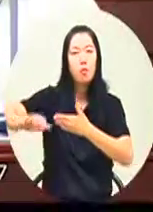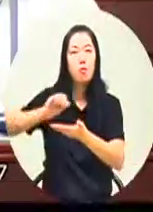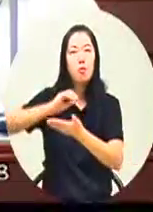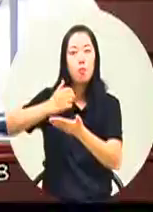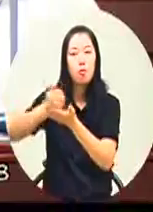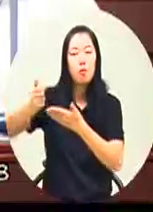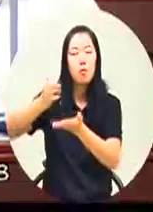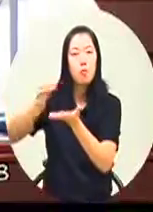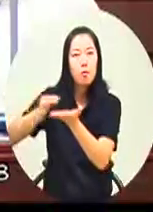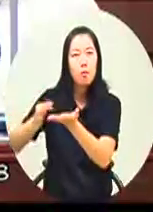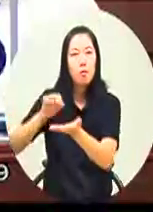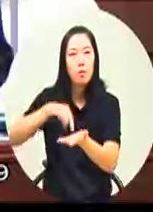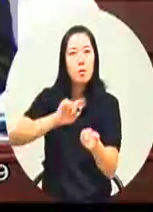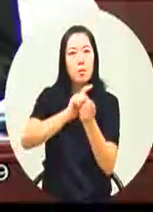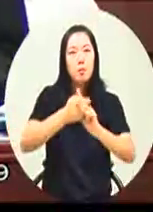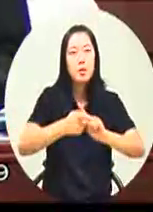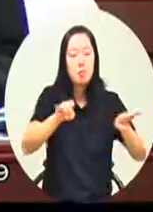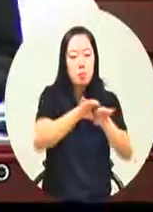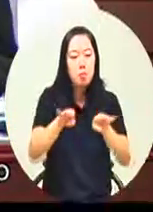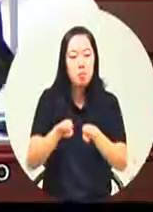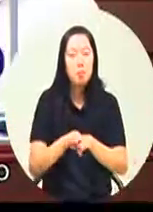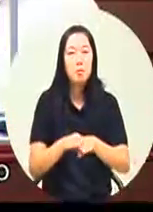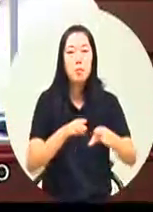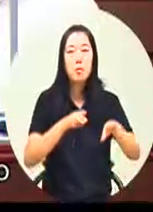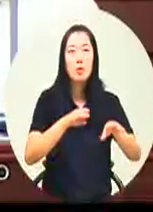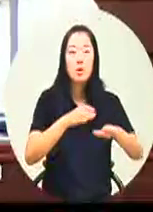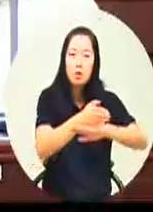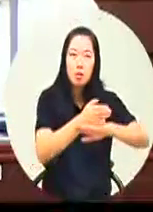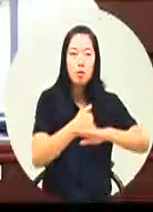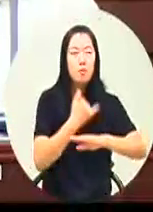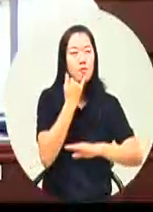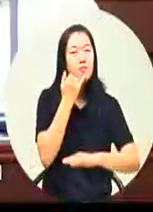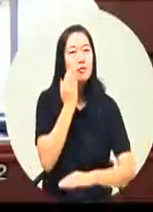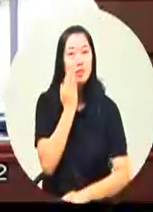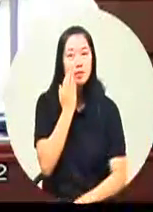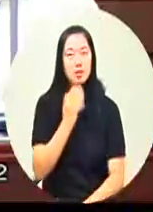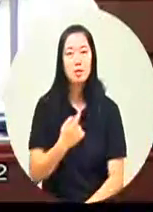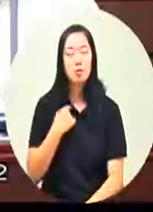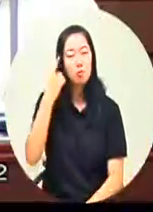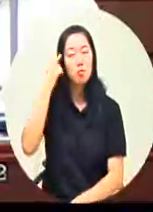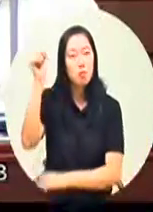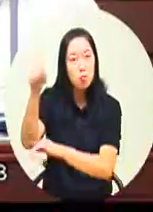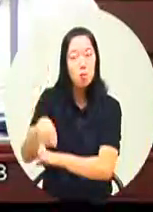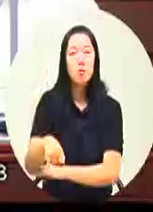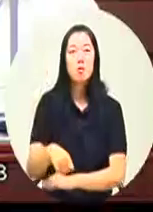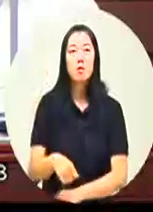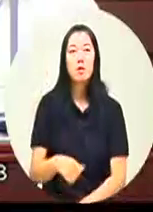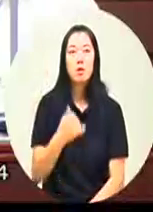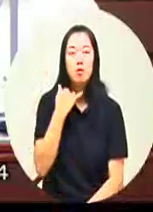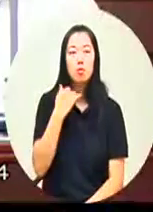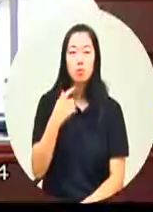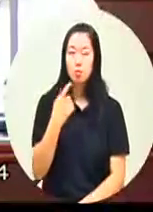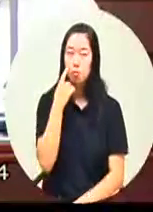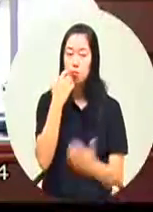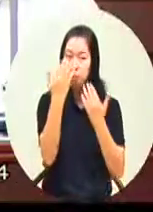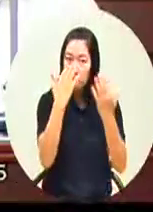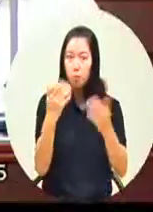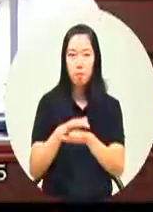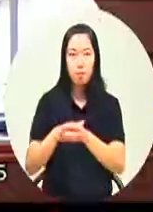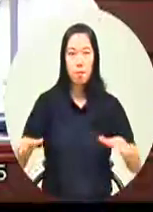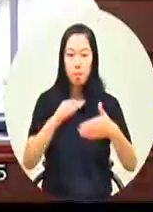装车，这是其实很可惜的一件事情了，那我也同意我们应该有一个明确的安全规